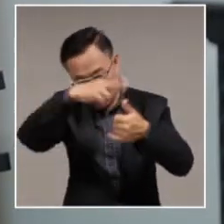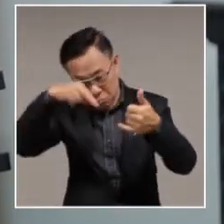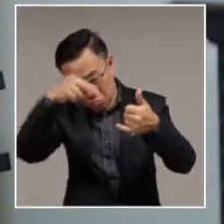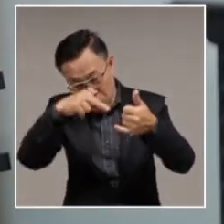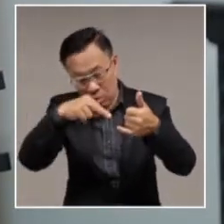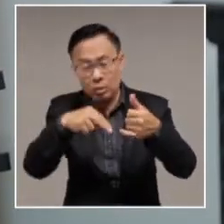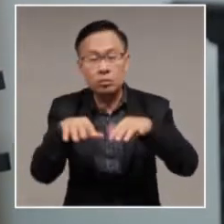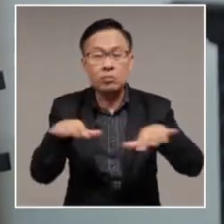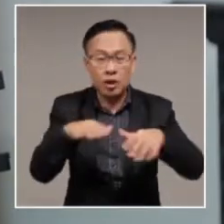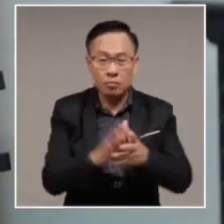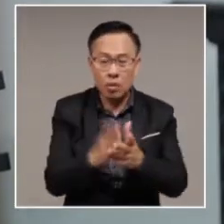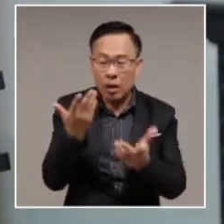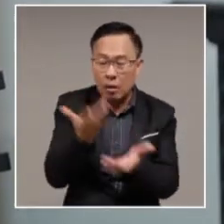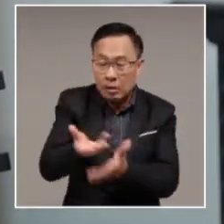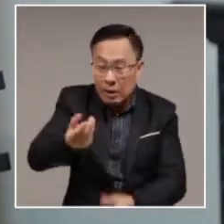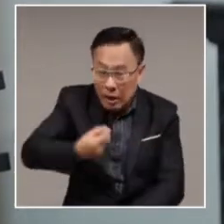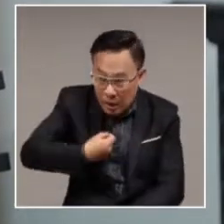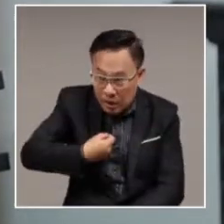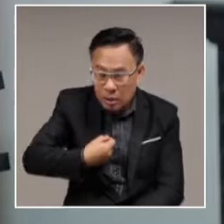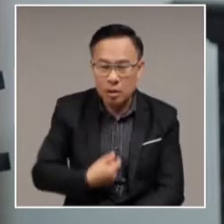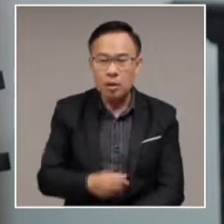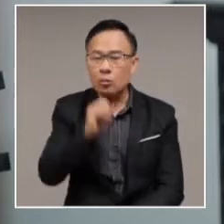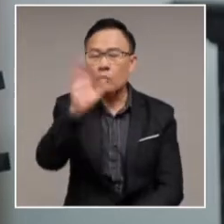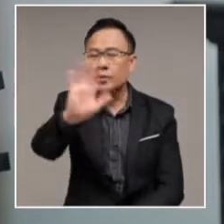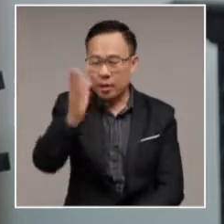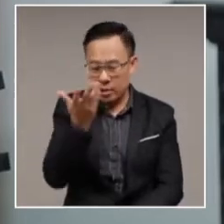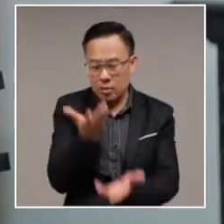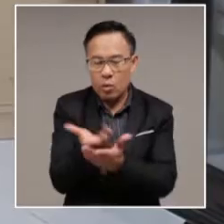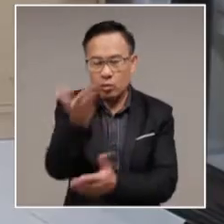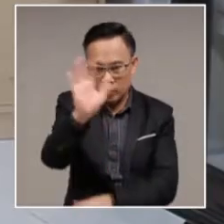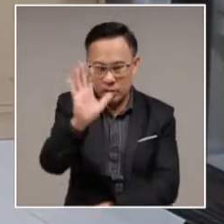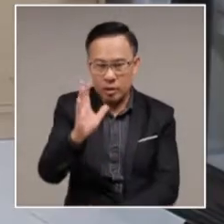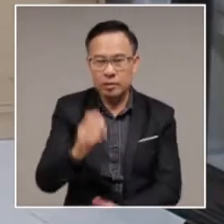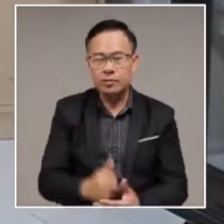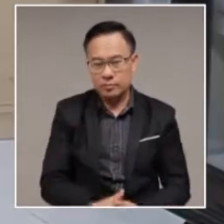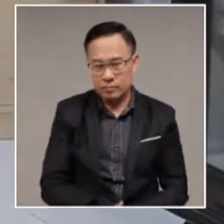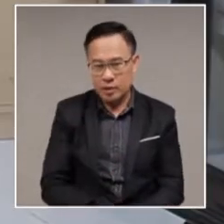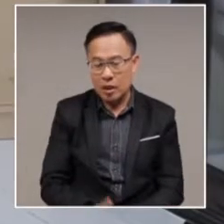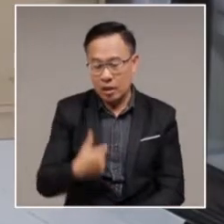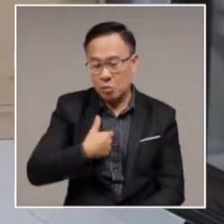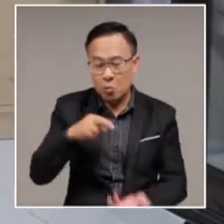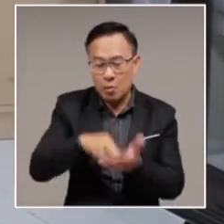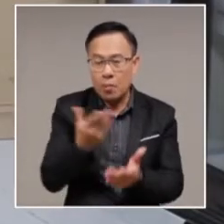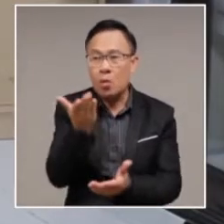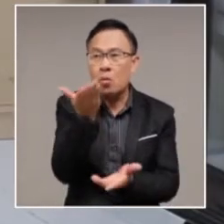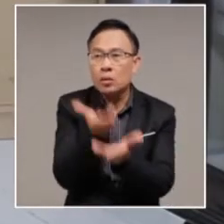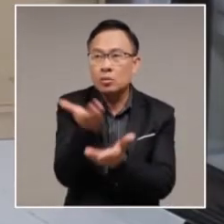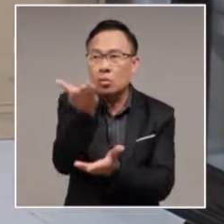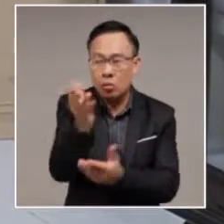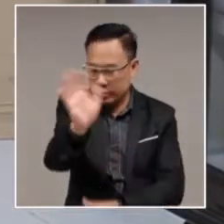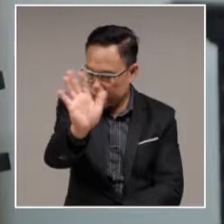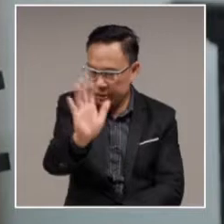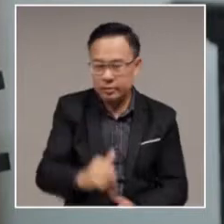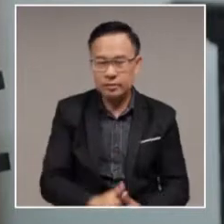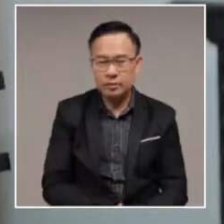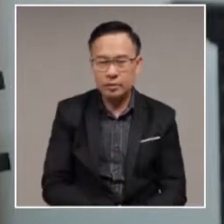มีคนแบบมาเหมือนจะให้เงินเราอะไรอย่างเงี้ยป้าก็จะบอกเลยว่าไม่ใช่แล้วก็ให้เราปฏิเสธว่าไม่ใช่เราไม่ได้มานั่งของอะ